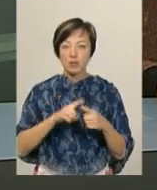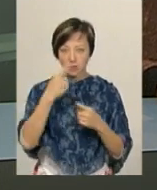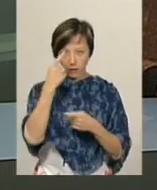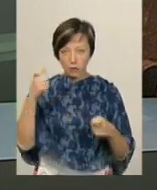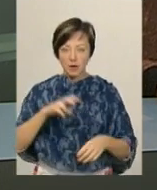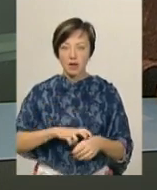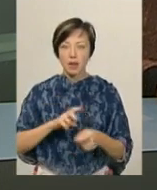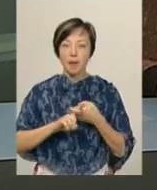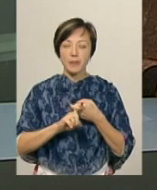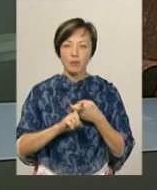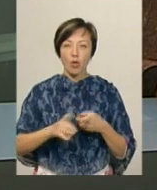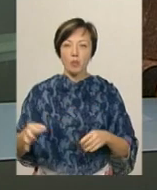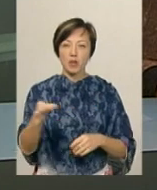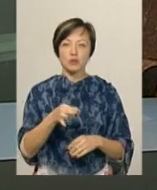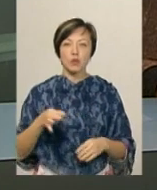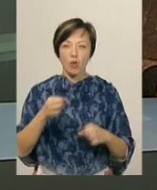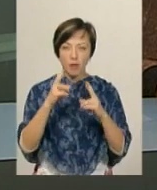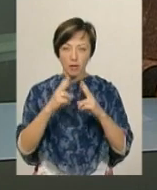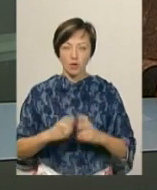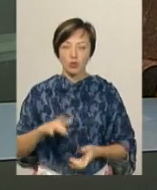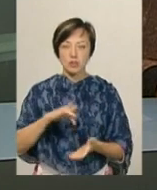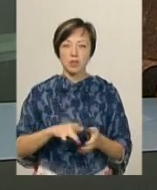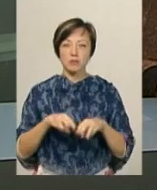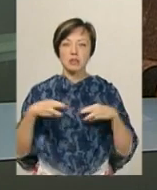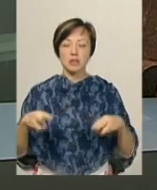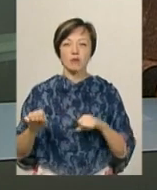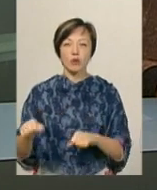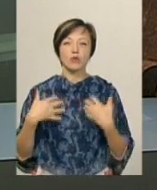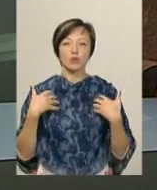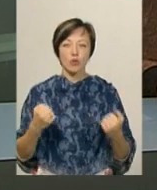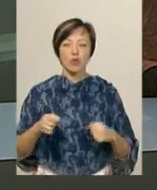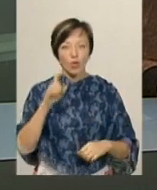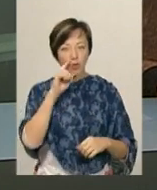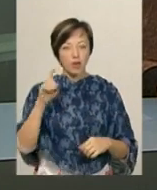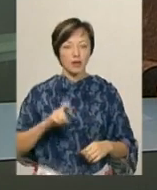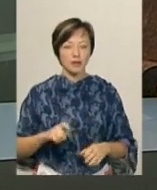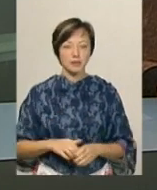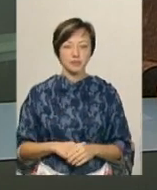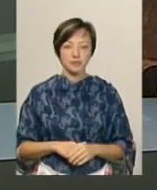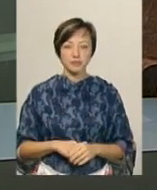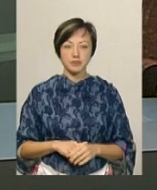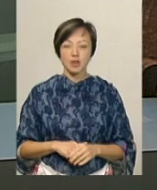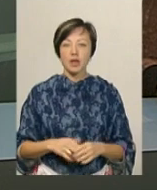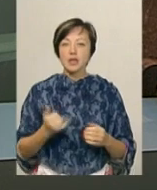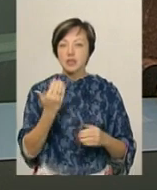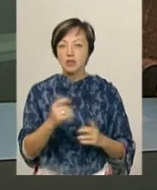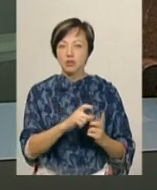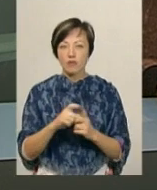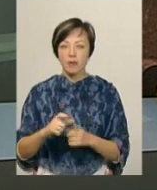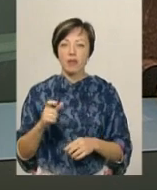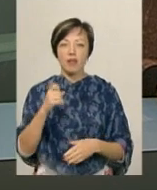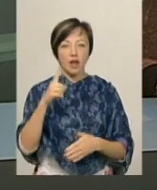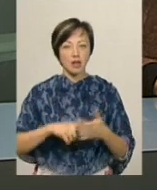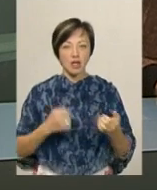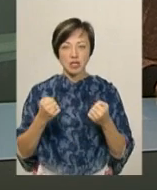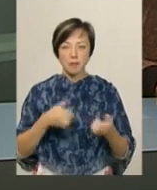повідомила лікар-епідеміолог обласного лабораторного центру Міністерства охорони здоров'я України Лариса Калінер. За її словами,